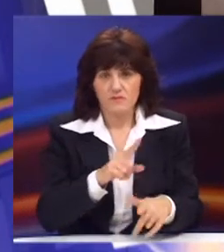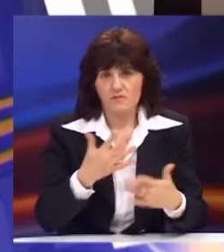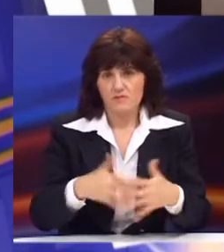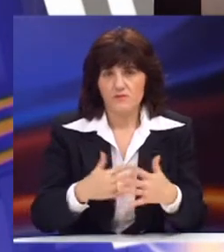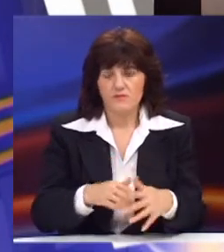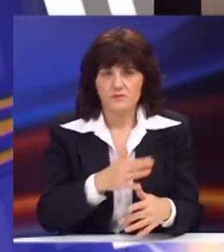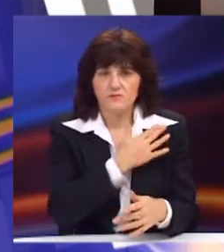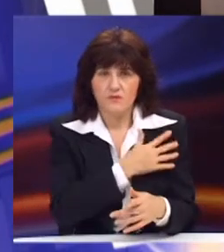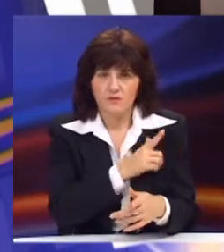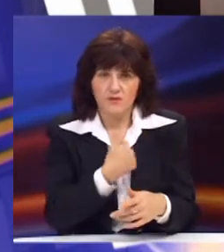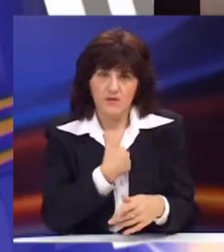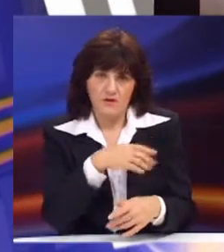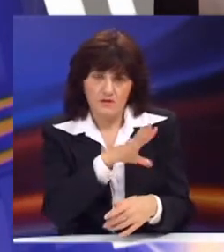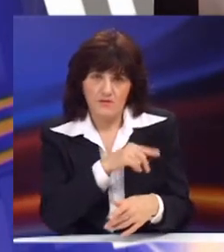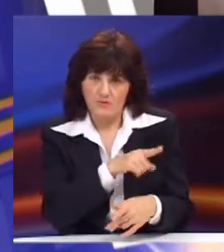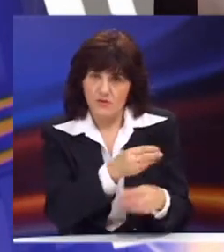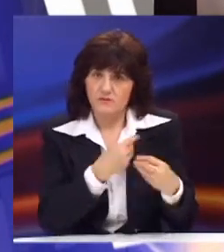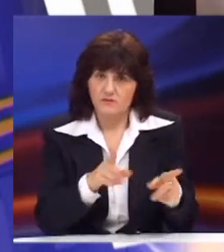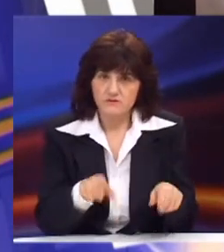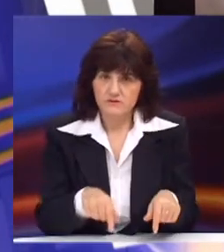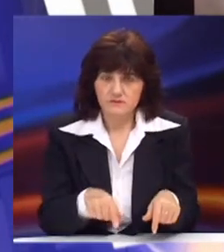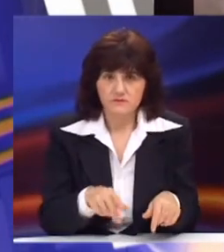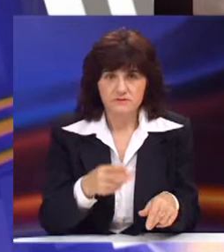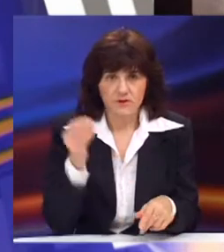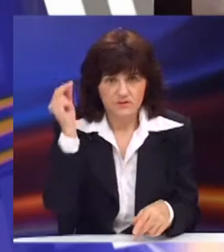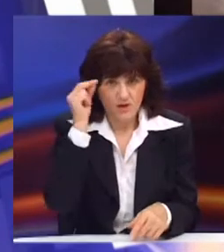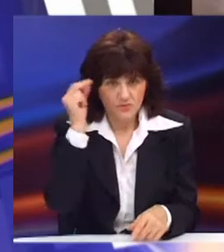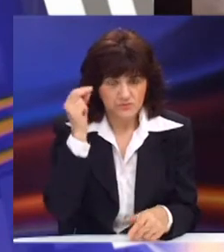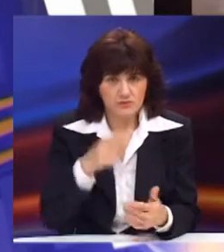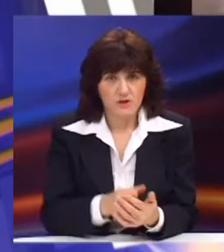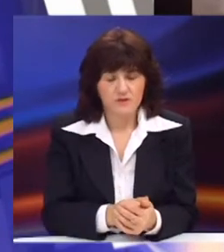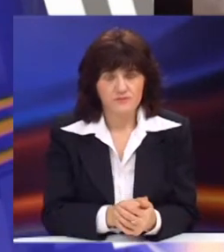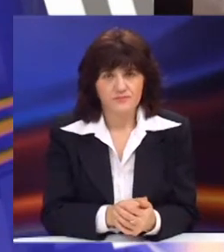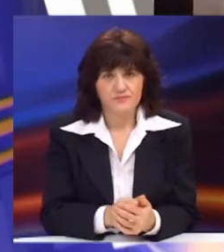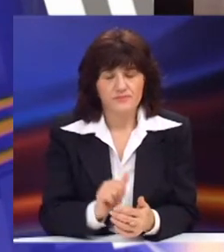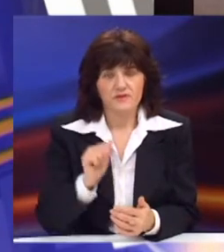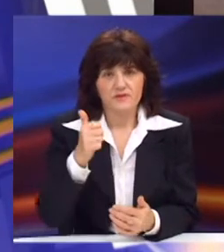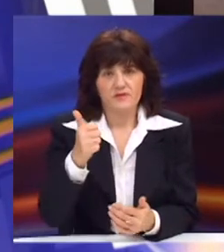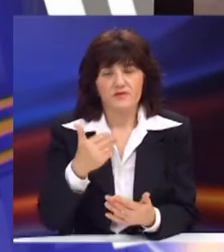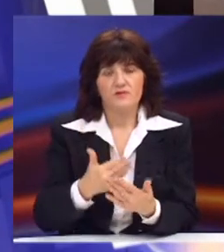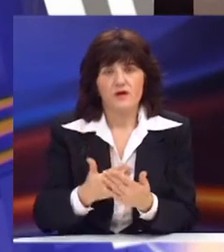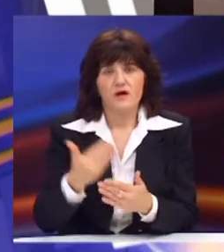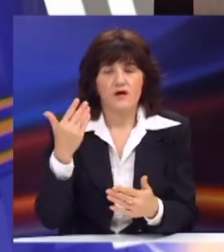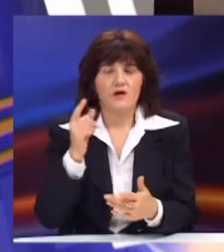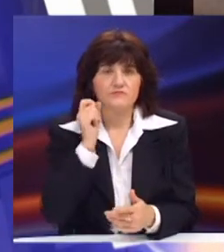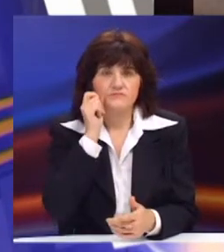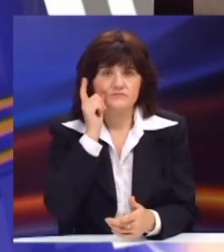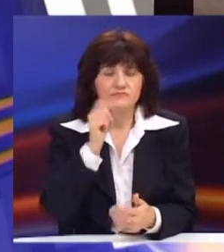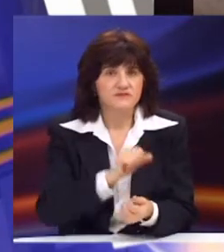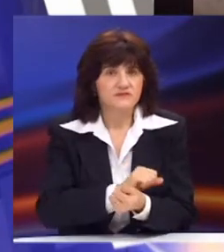da izvedu, nego su mi dosta i od njih pokupili i naučili. Tako da, a jedan grad